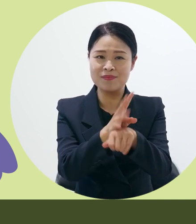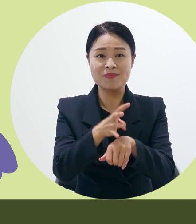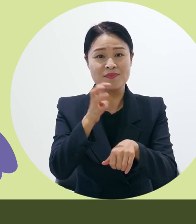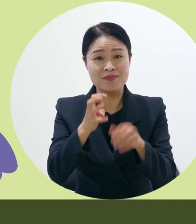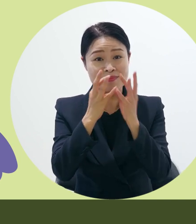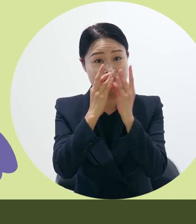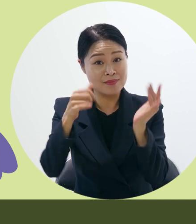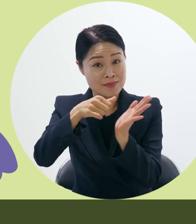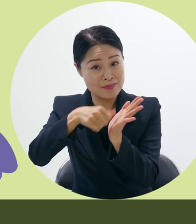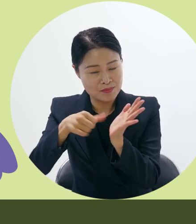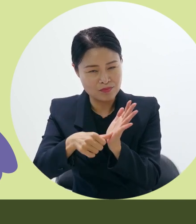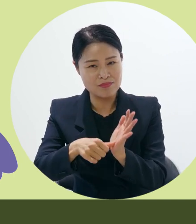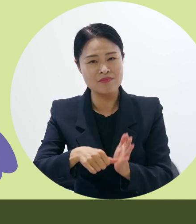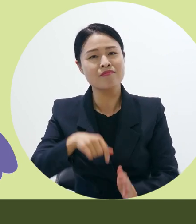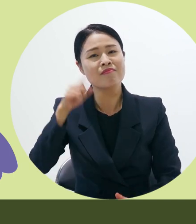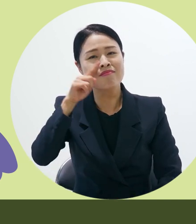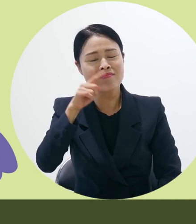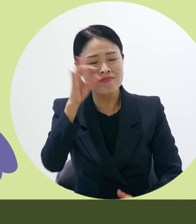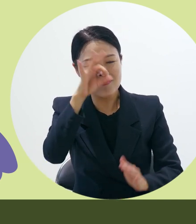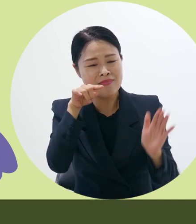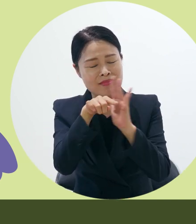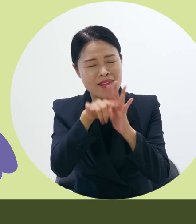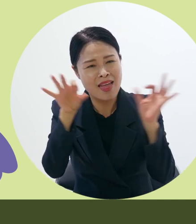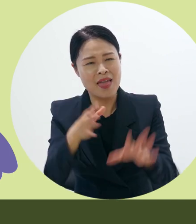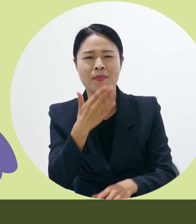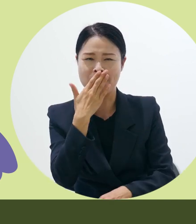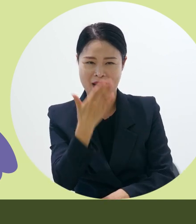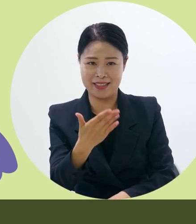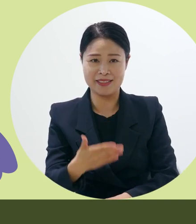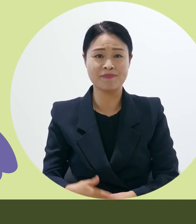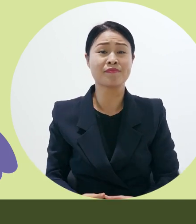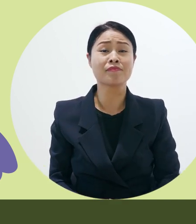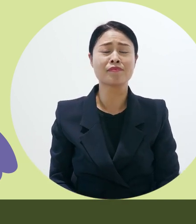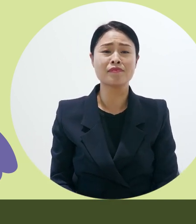의약외품은 우리 생활 속에서 쉽게 찾아볼 수 있습니다.